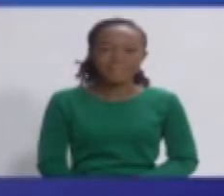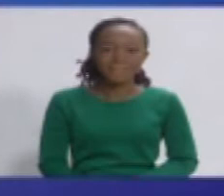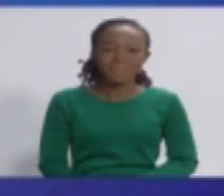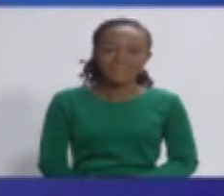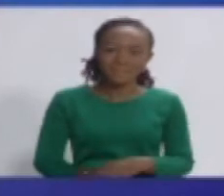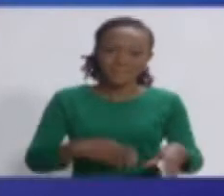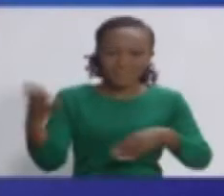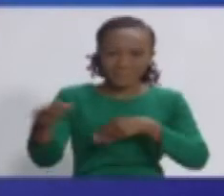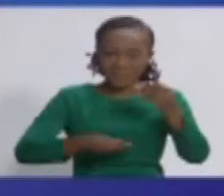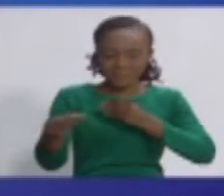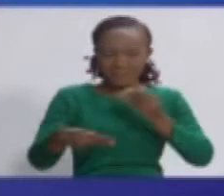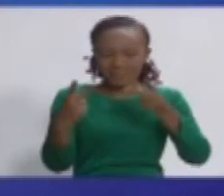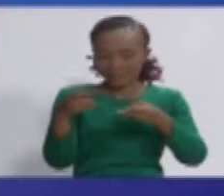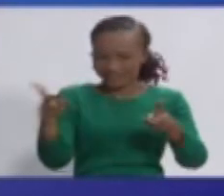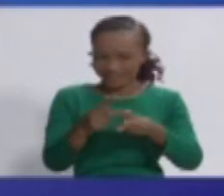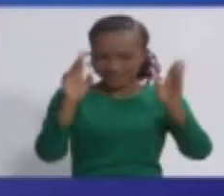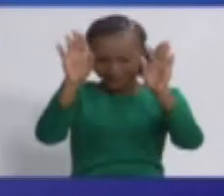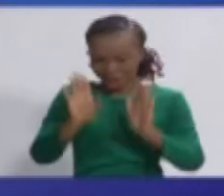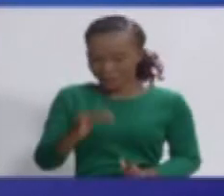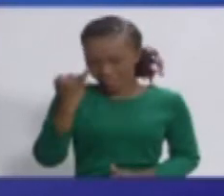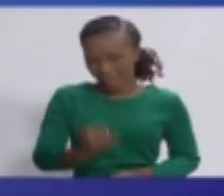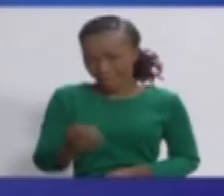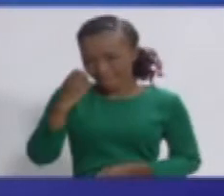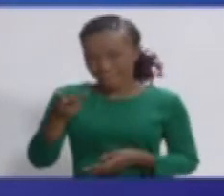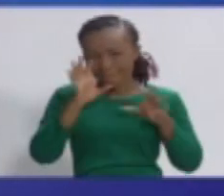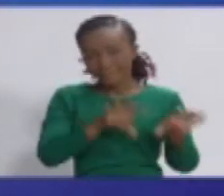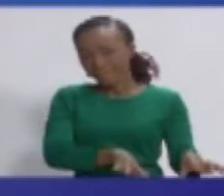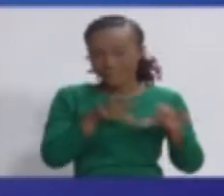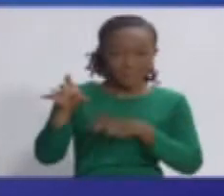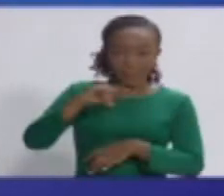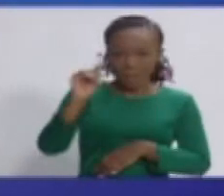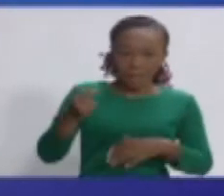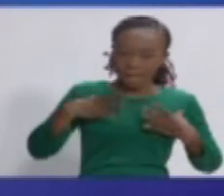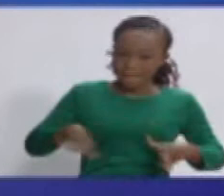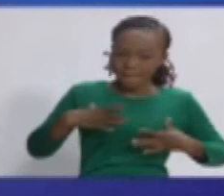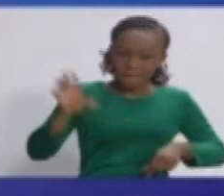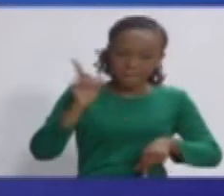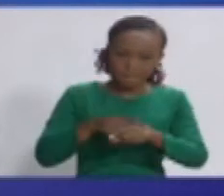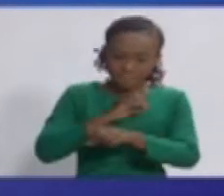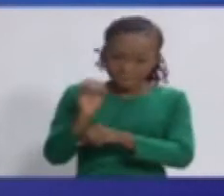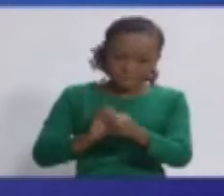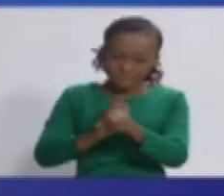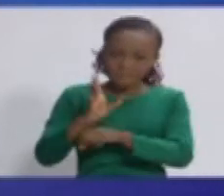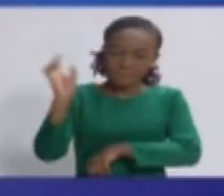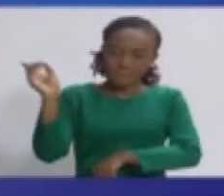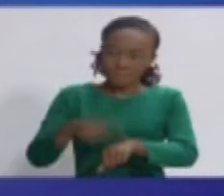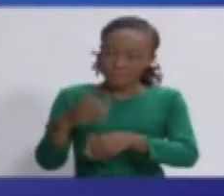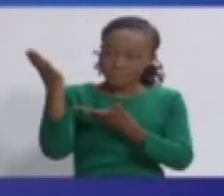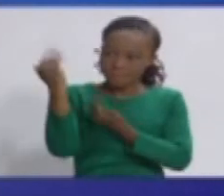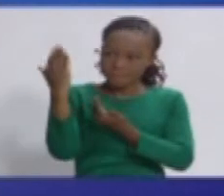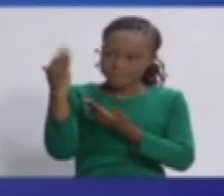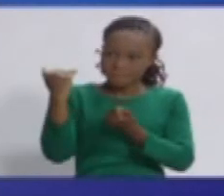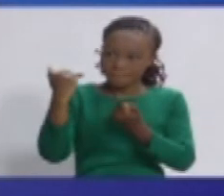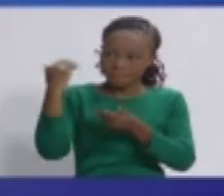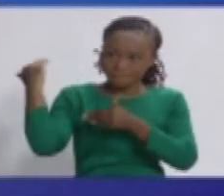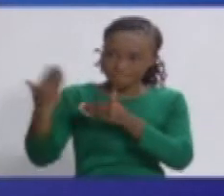Ya biashara ni muhimu sana, wacha tuyaangazie. Mahangaiko ya Wakenya wakati huu wa janga la virusi vya corona yanatarajiwa